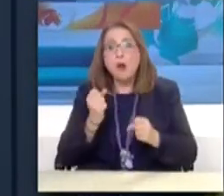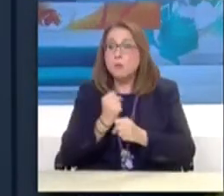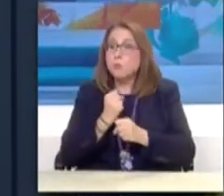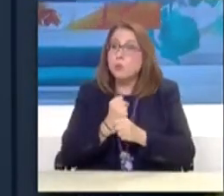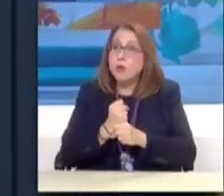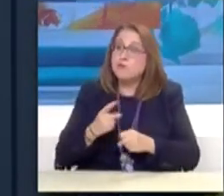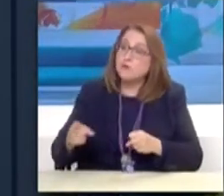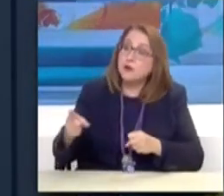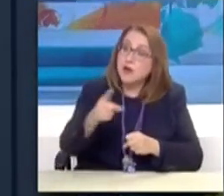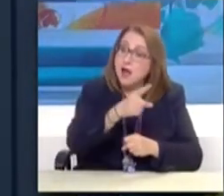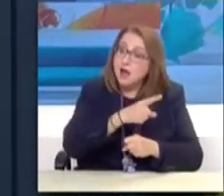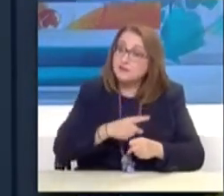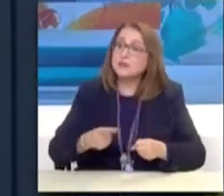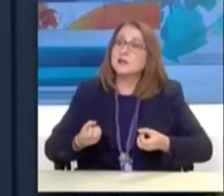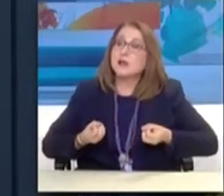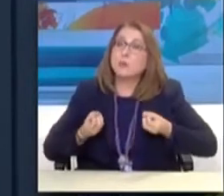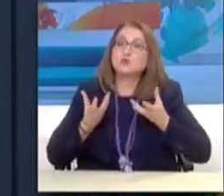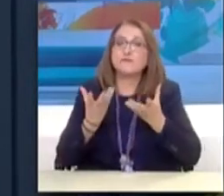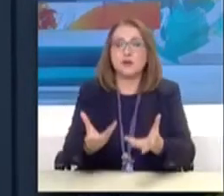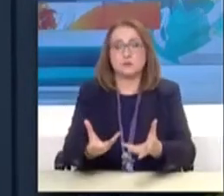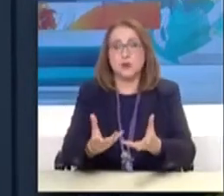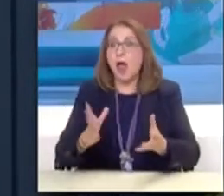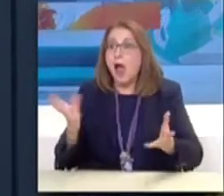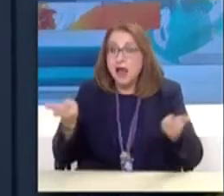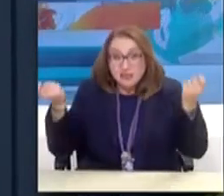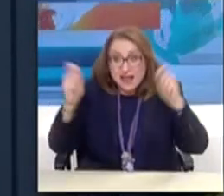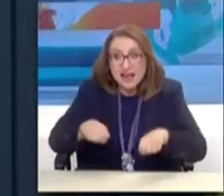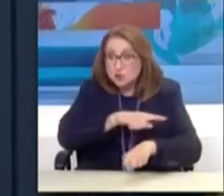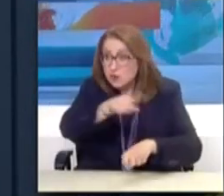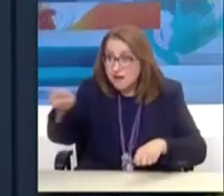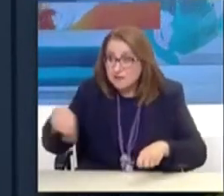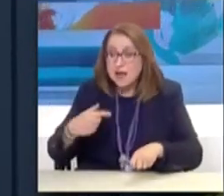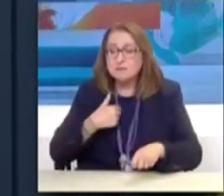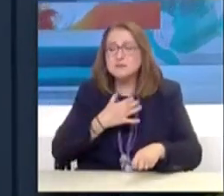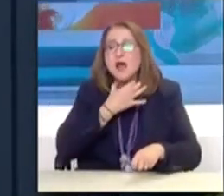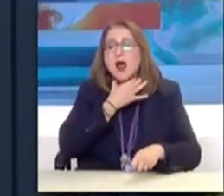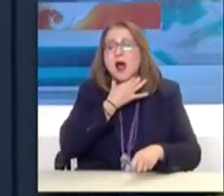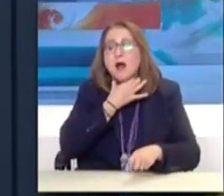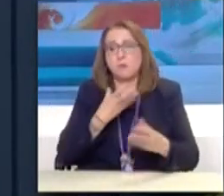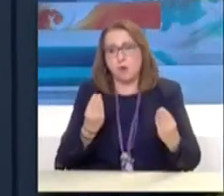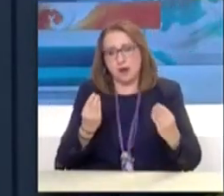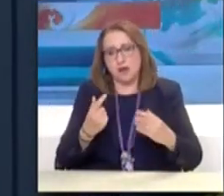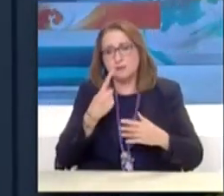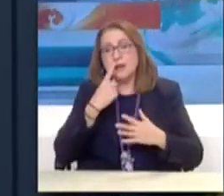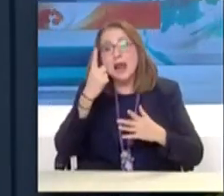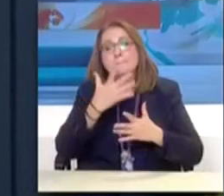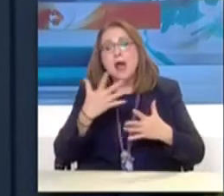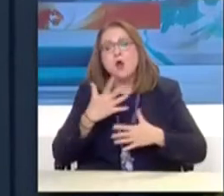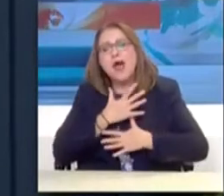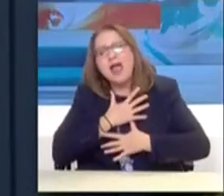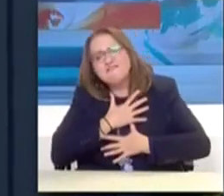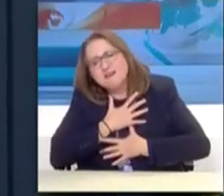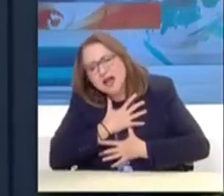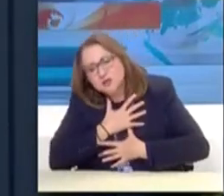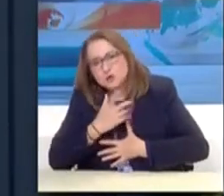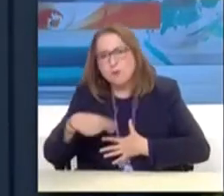τους τίποτα, μα τίποτα δεν θα ήταν εφικτό. Ευχαριστούμε και ευγνωμονούμε όλους αυτούς που θα έπρεπε να είναι